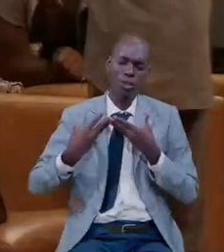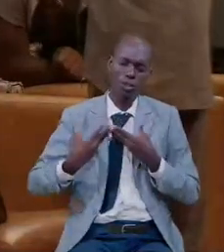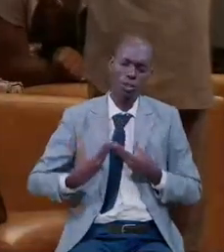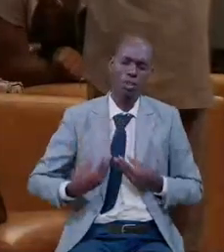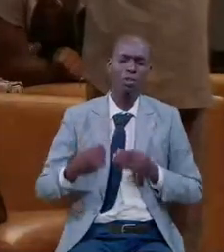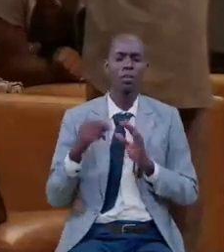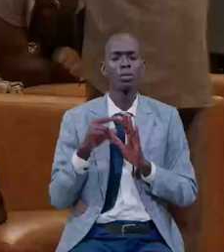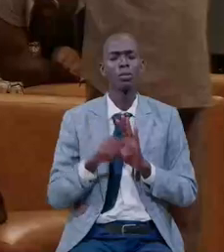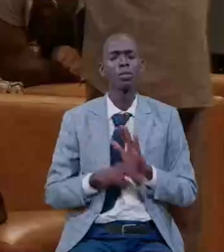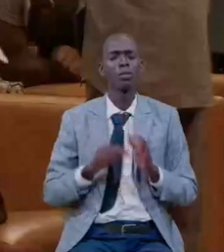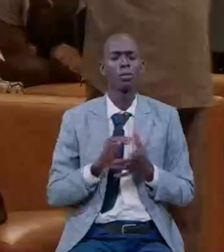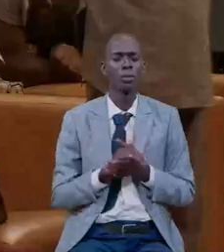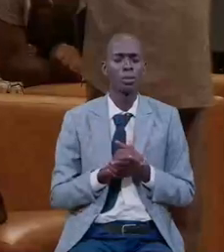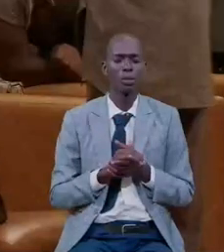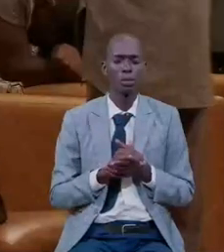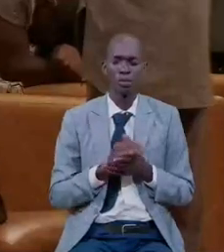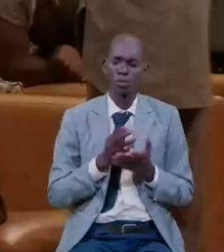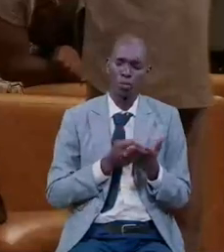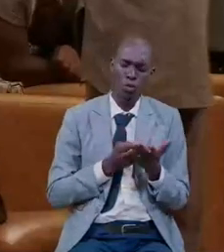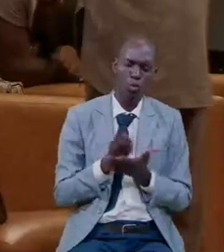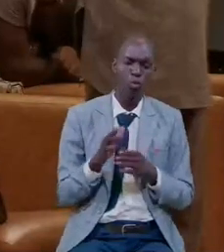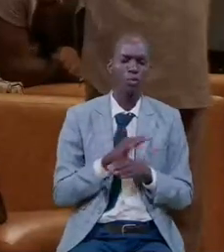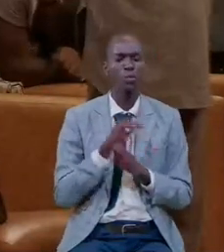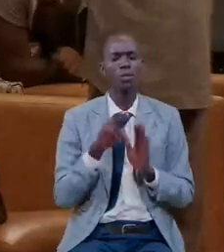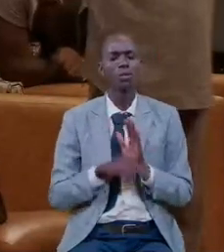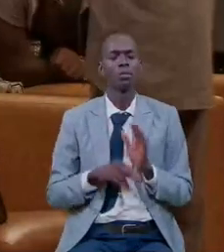de la bénignité, la fidélité, l'intégrité.